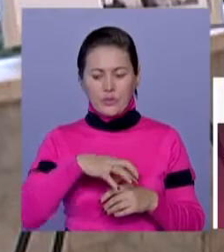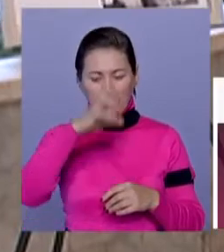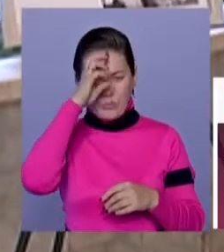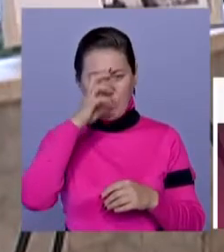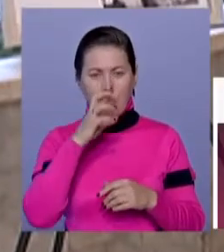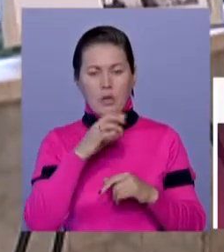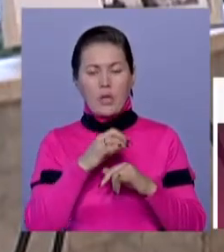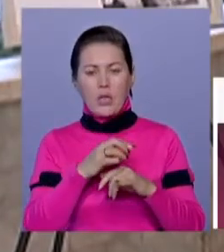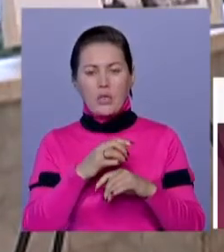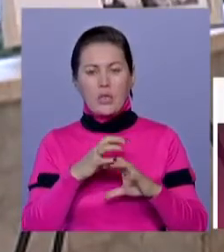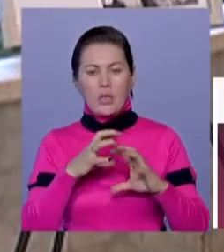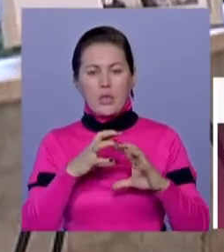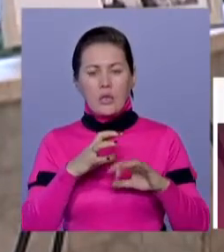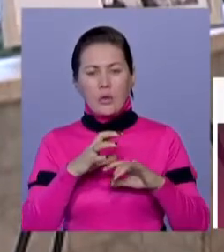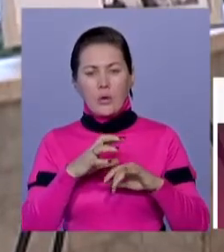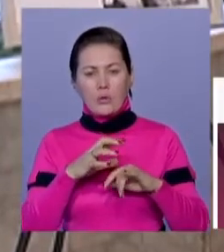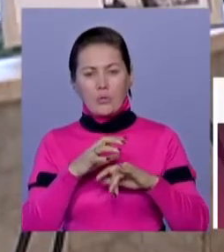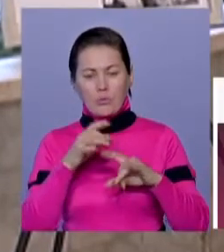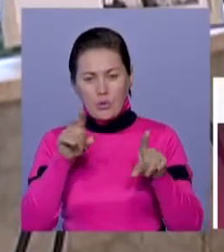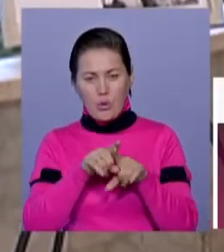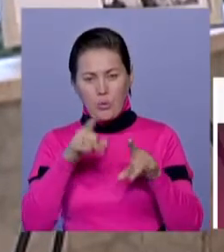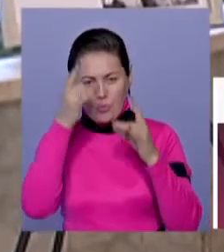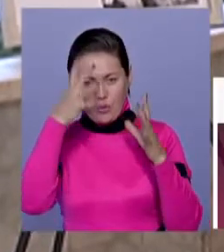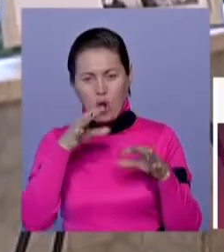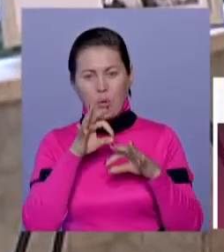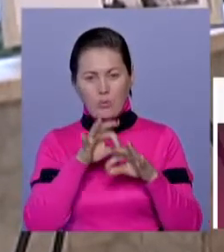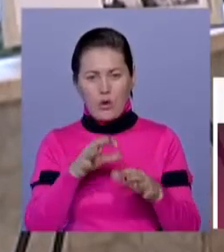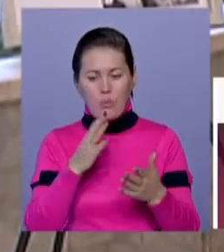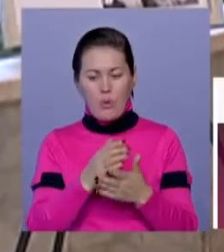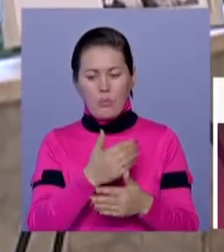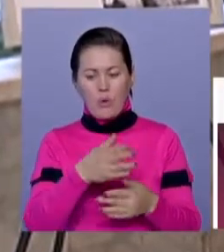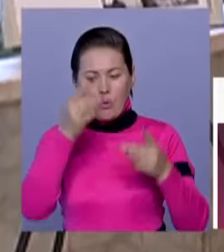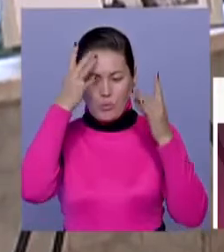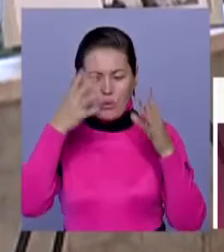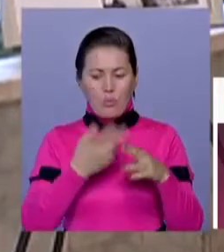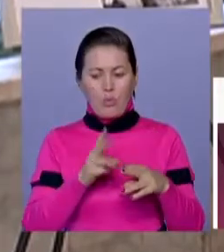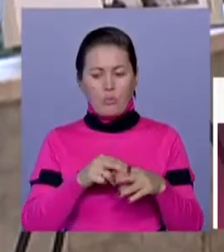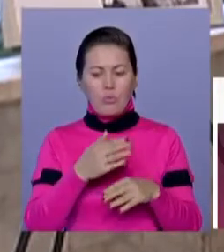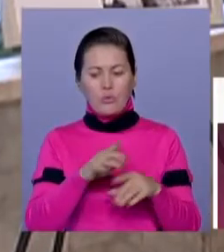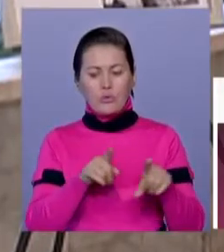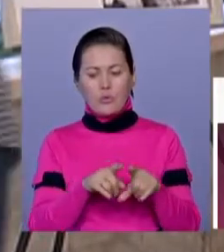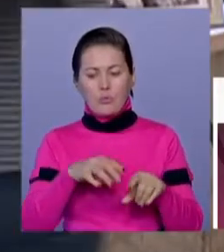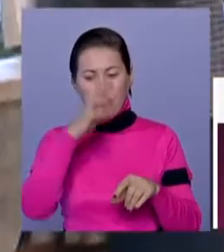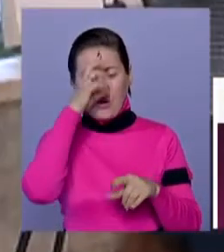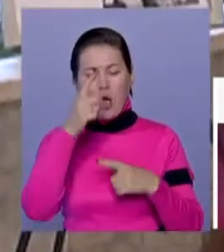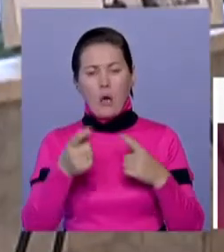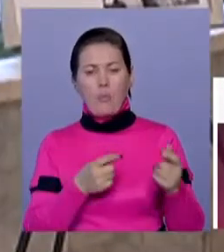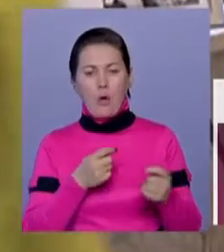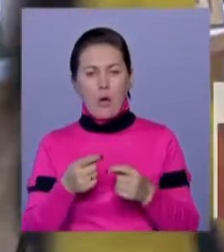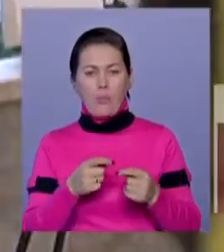мемлекеттерде осындай мереке болып тұр. Ол мереке сол мемлекетті басқарып